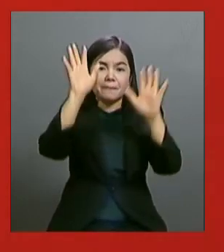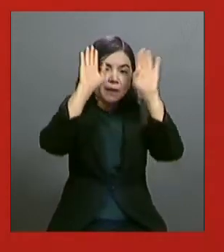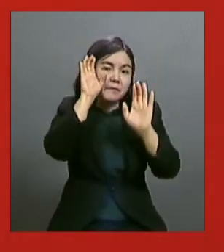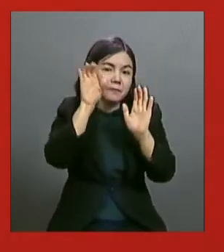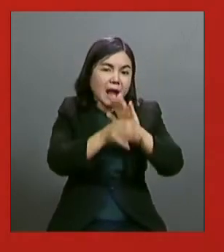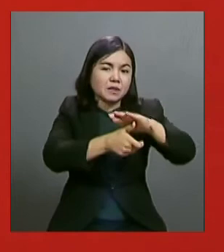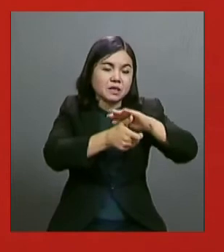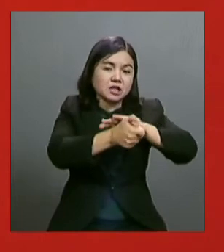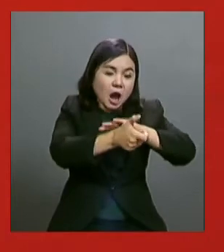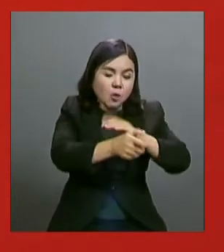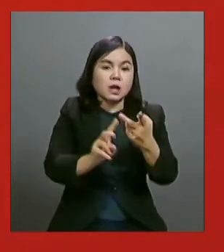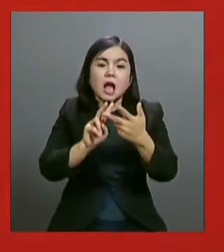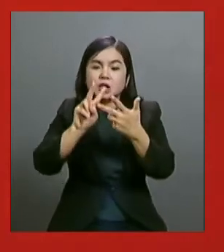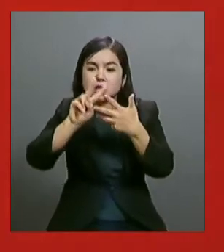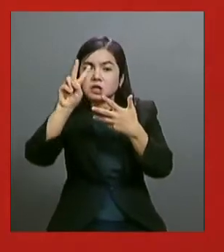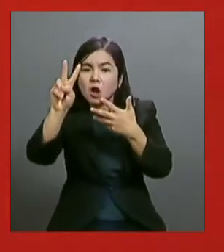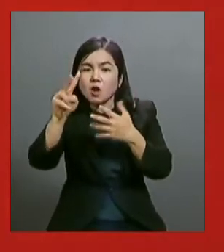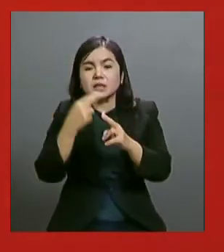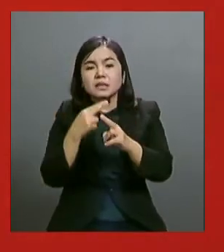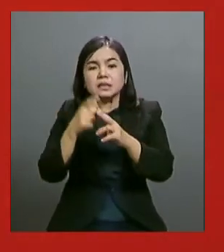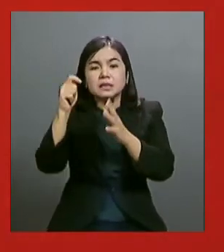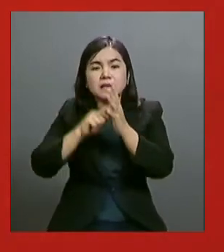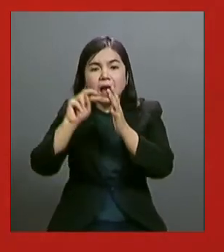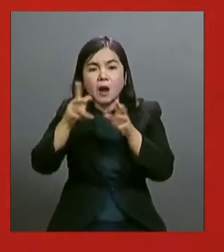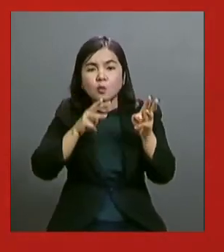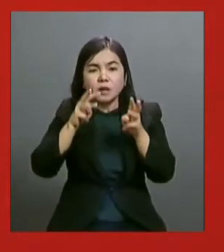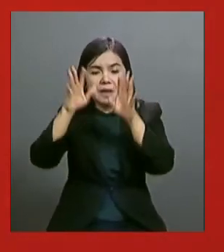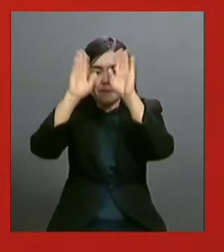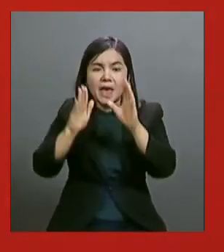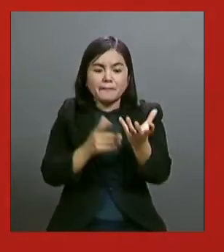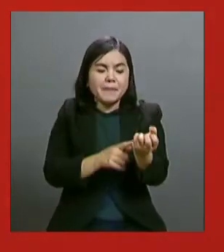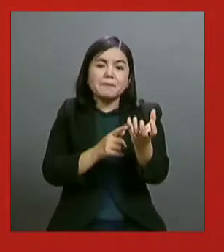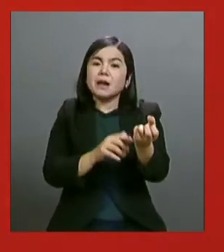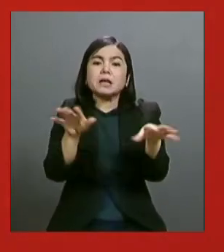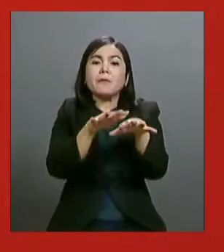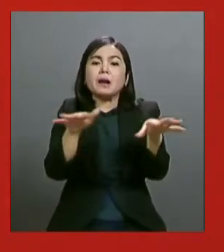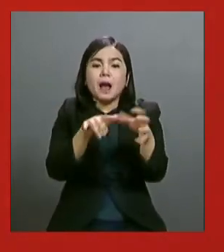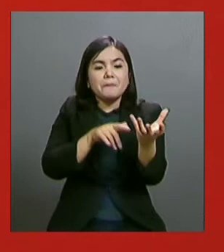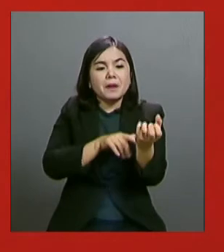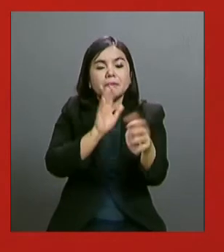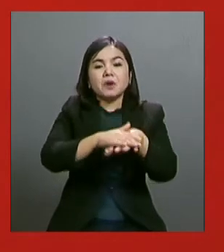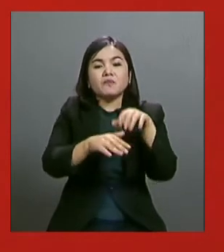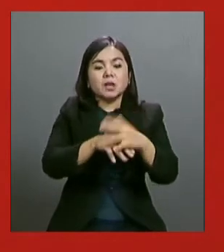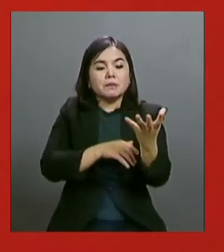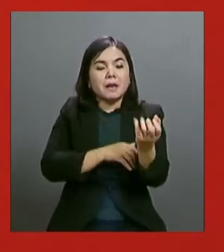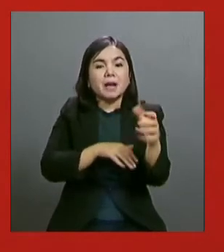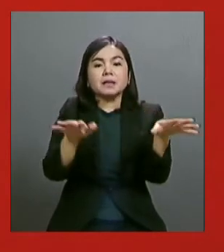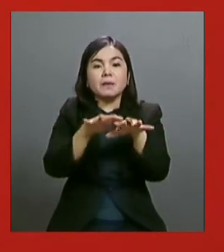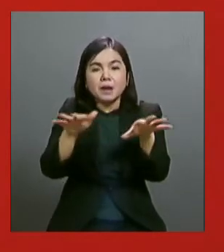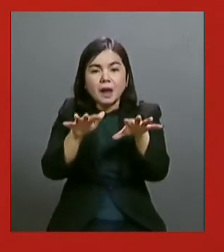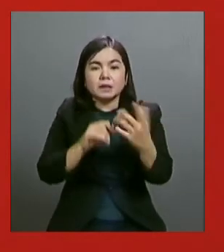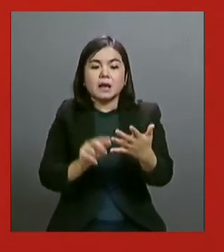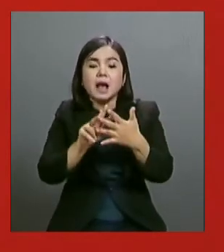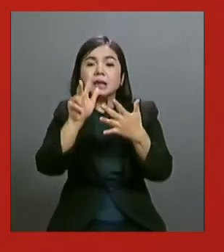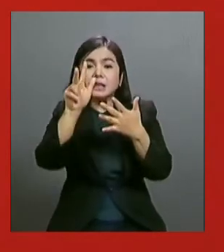ต่อมาเป็นอังอีคือขนมที่ไม่ต้องกดลงพิมพ์ปั้นเป็นก้อนกลมชนิดที่3คืออัง